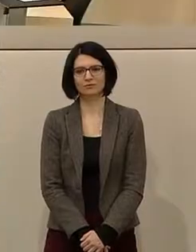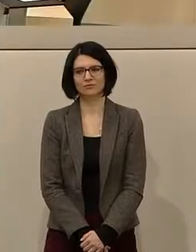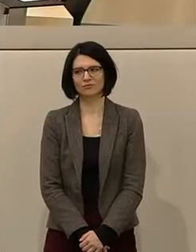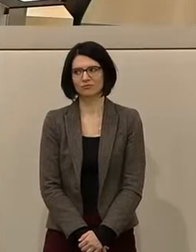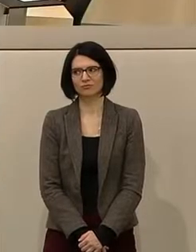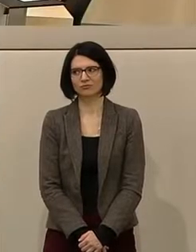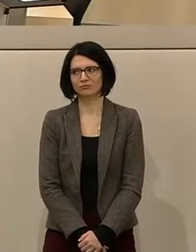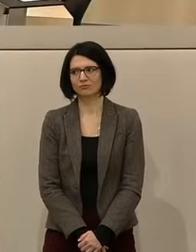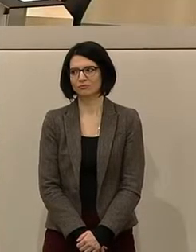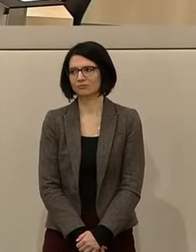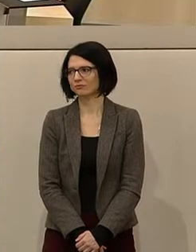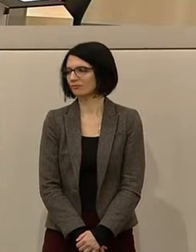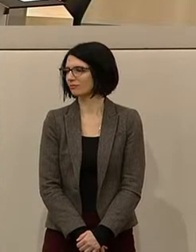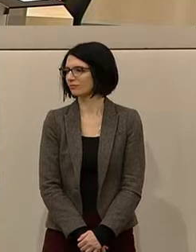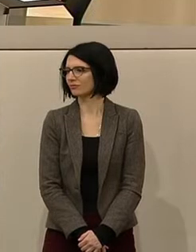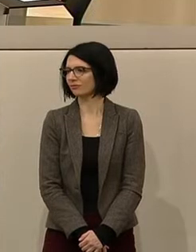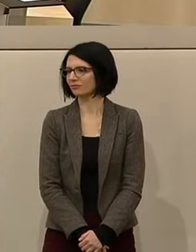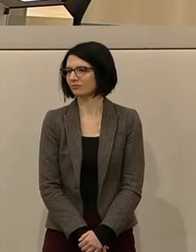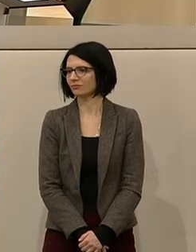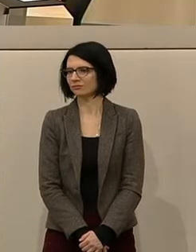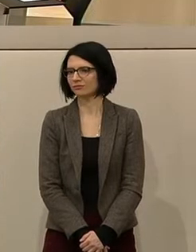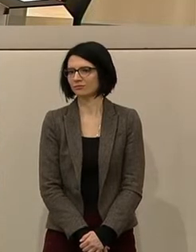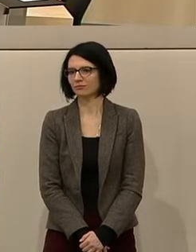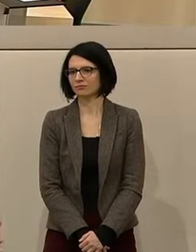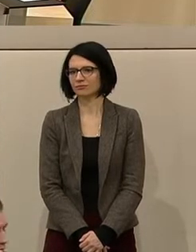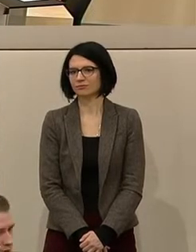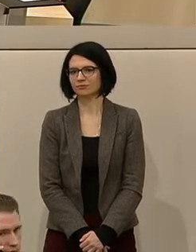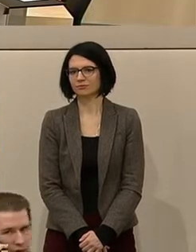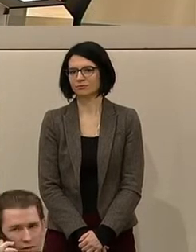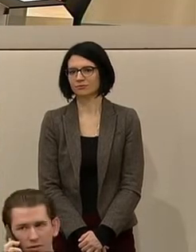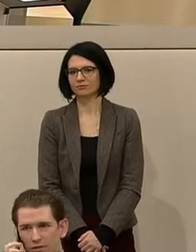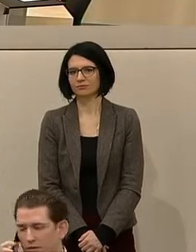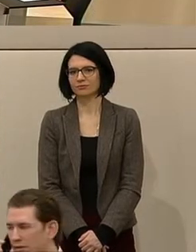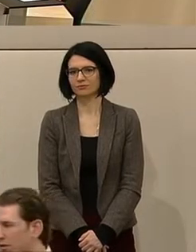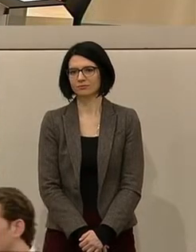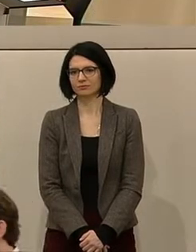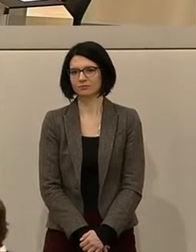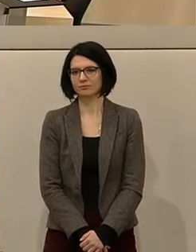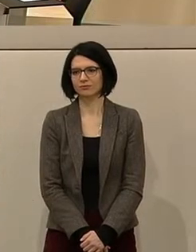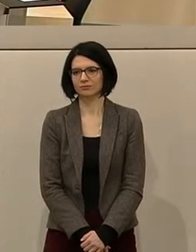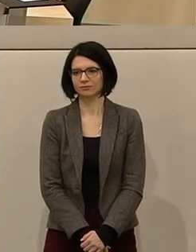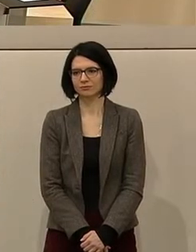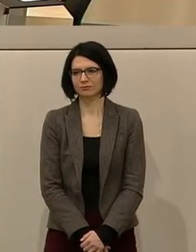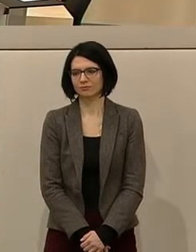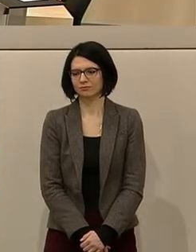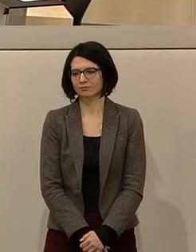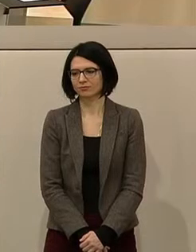ist dann zurück in die Bänke gegangen und die Sitzung wurde fortgeführt. Ich nehme an, genauso wird es auch heute